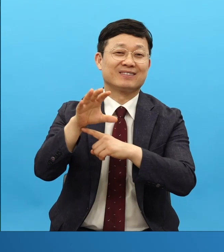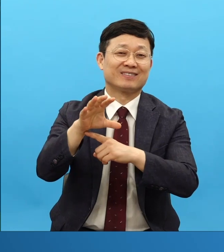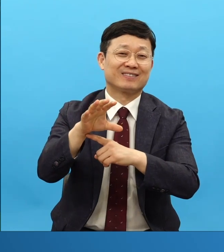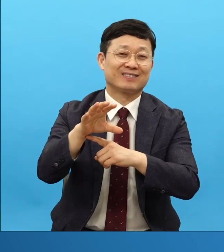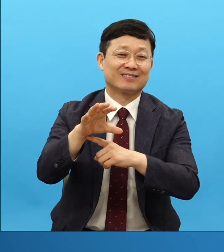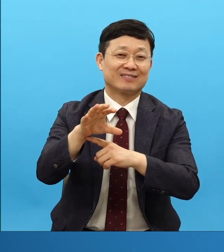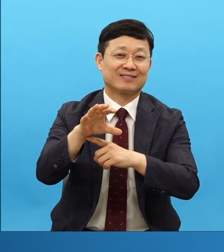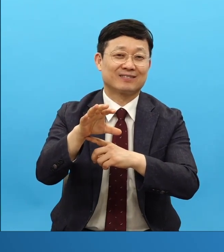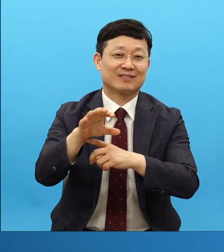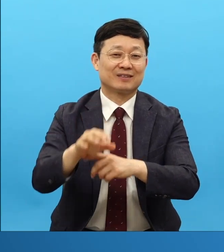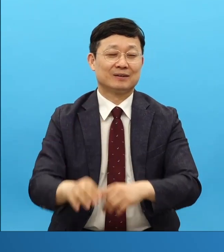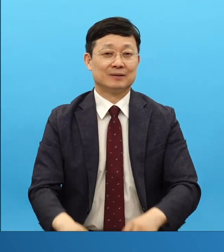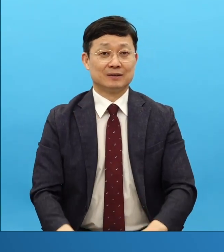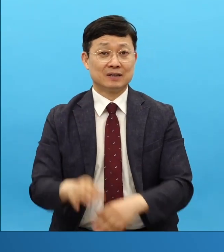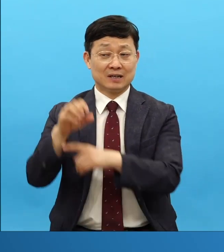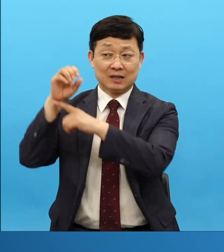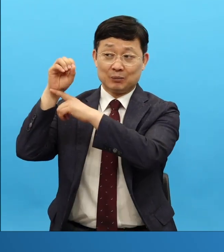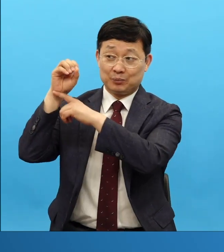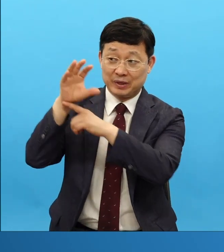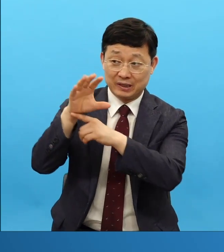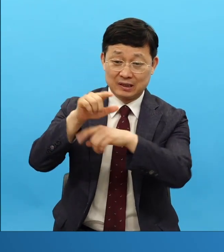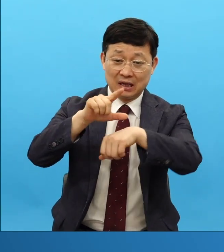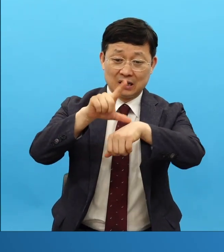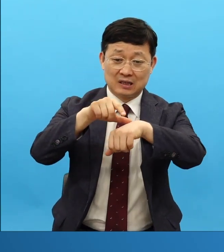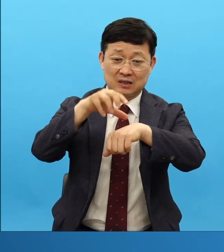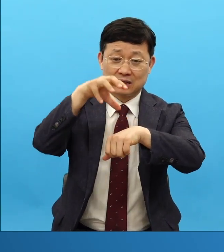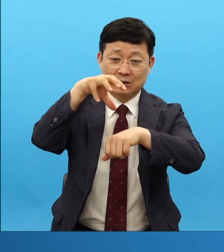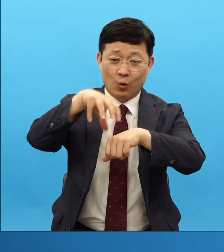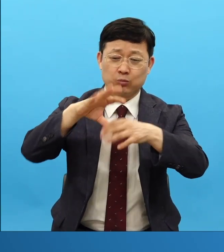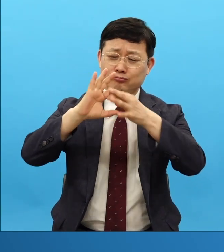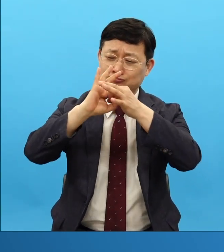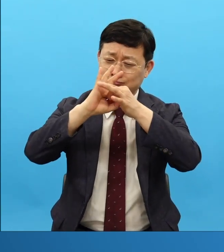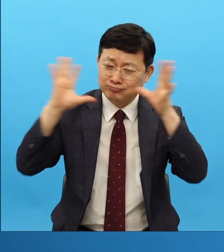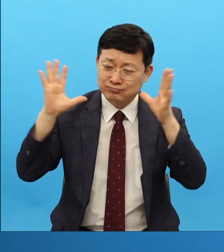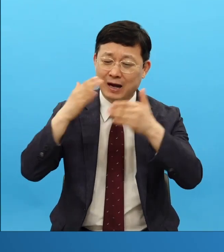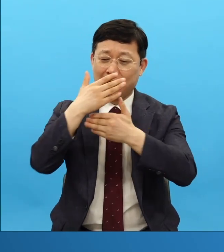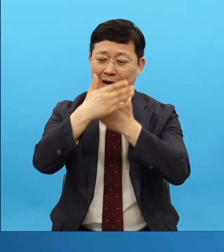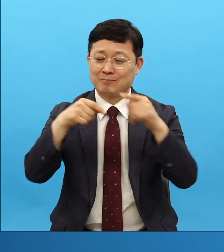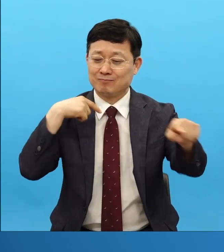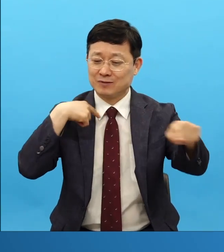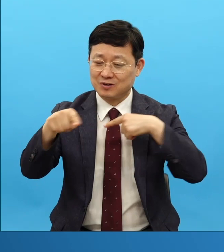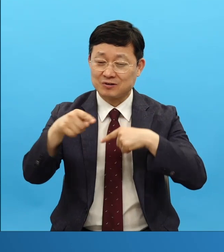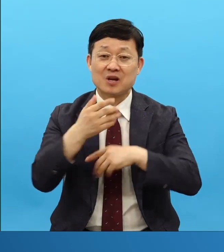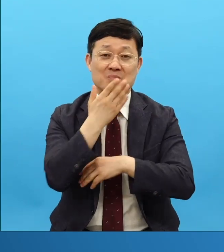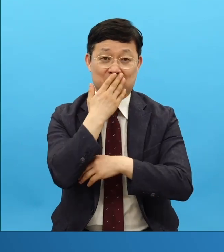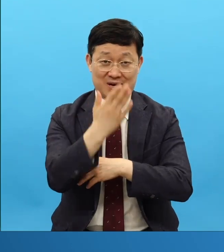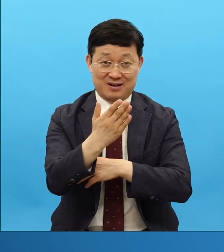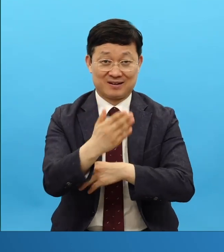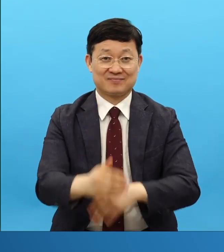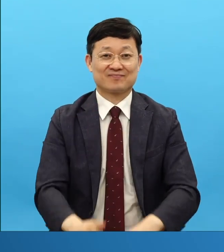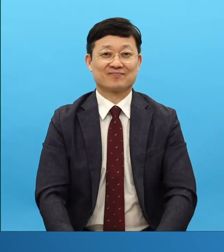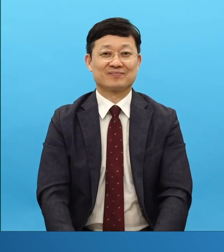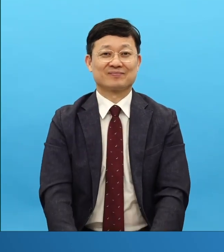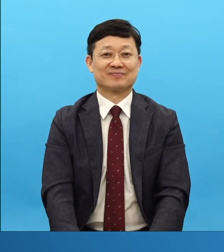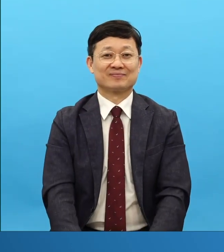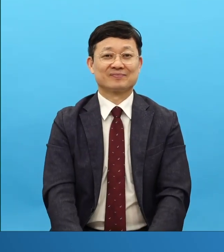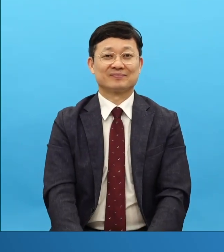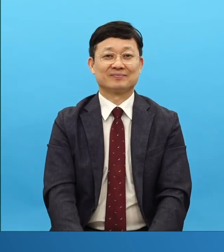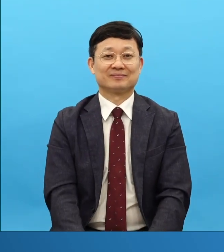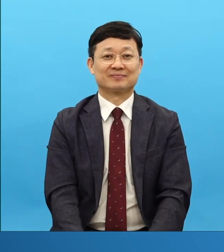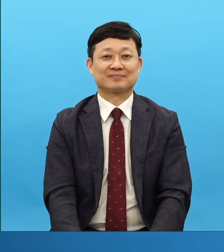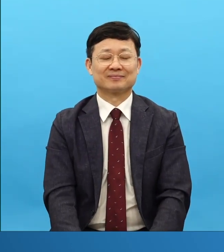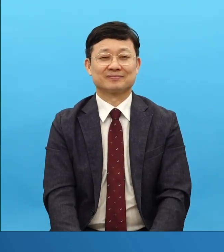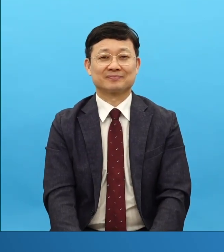the world of darkness. 이 빛은 시공간을 초월하기 때문에 역사 일어나게 돼 있습니다. Light transcends time and space. The works are bound to take a